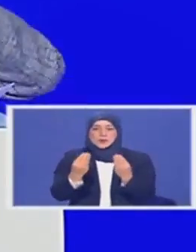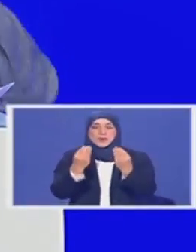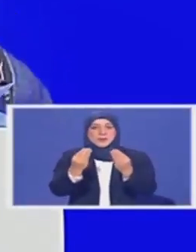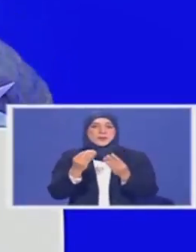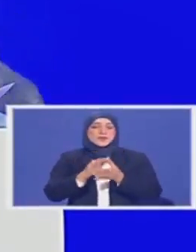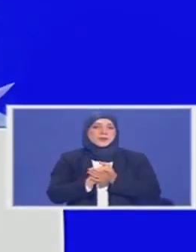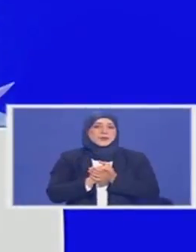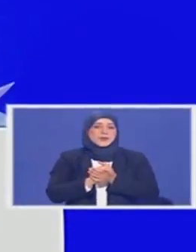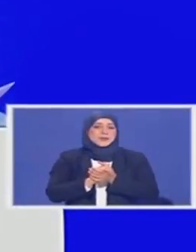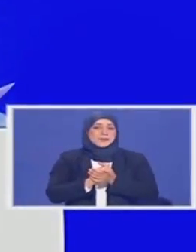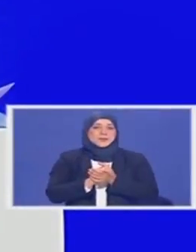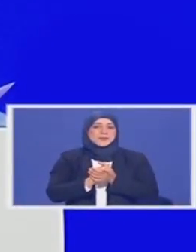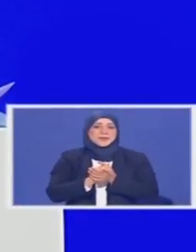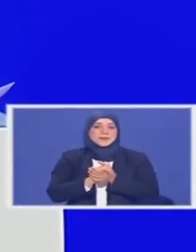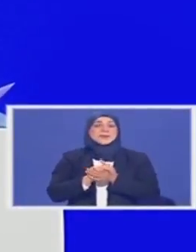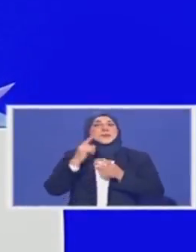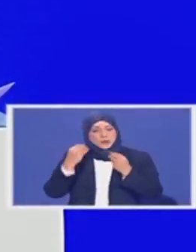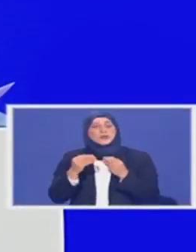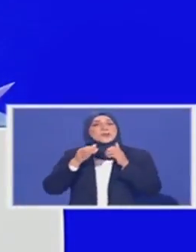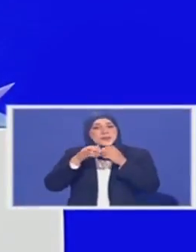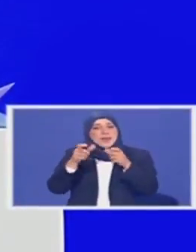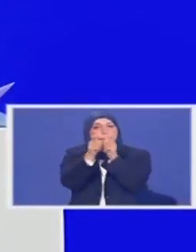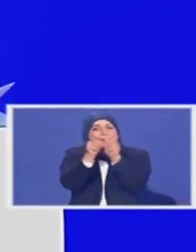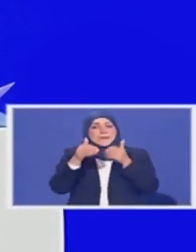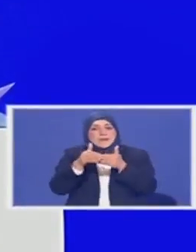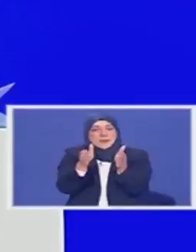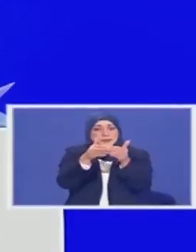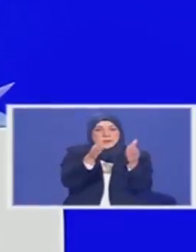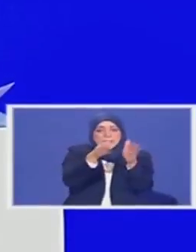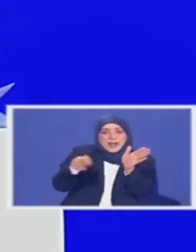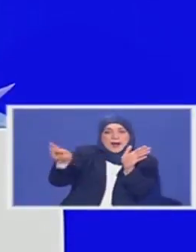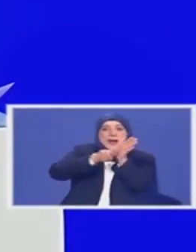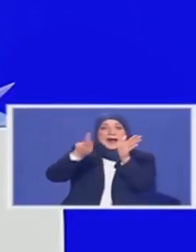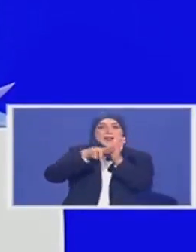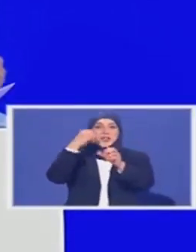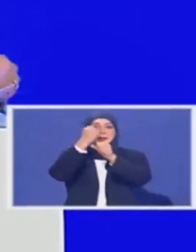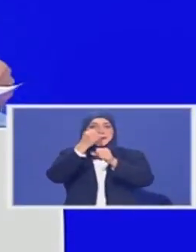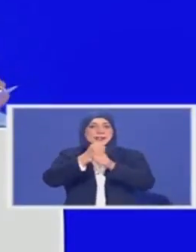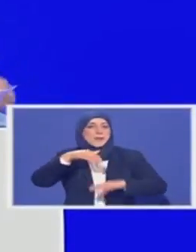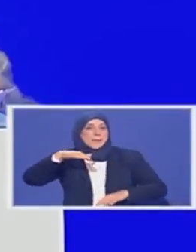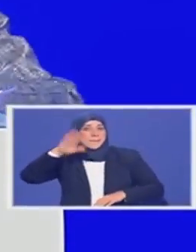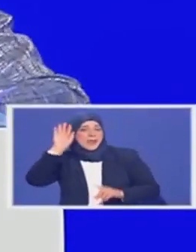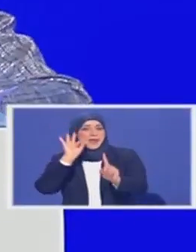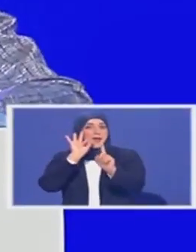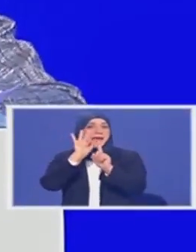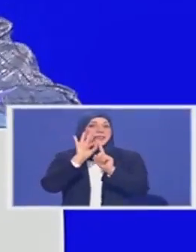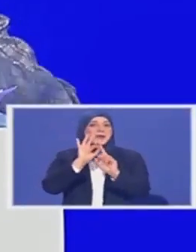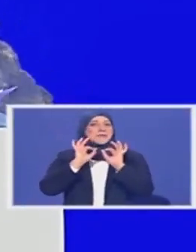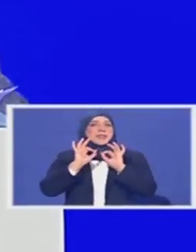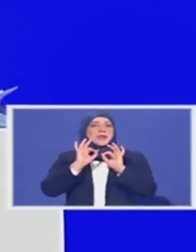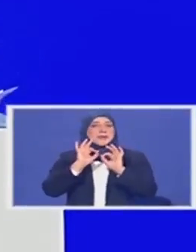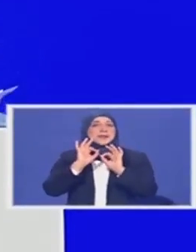نمشيو في الفتح هذوما القطاعات، ولكن الهدف هو كل